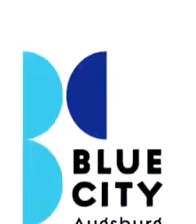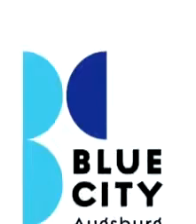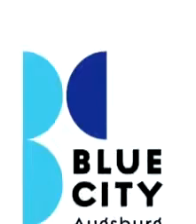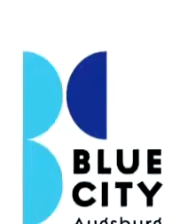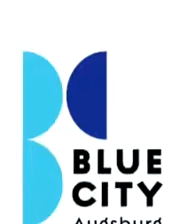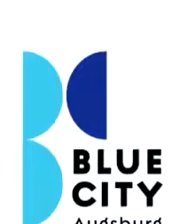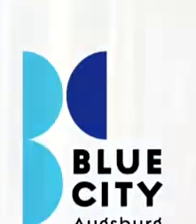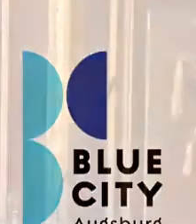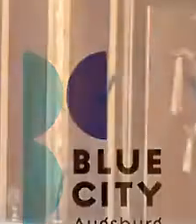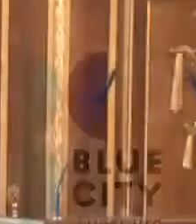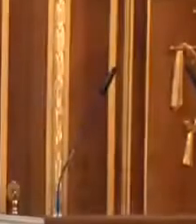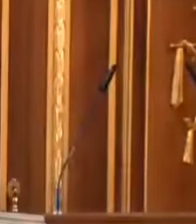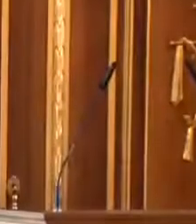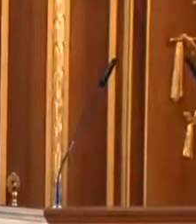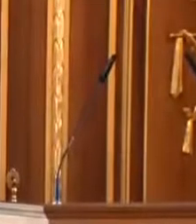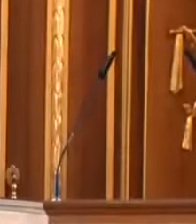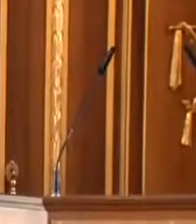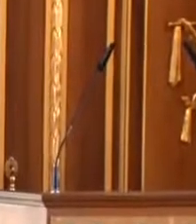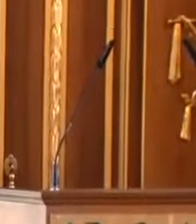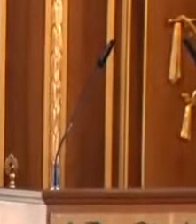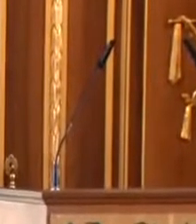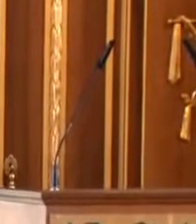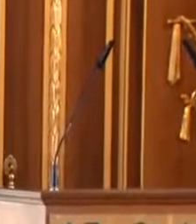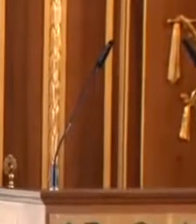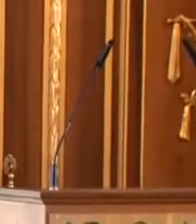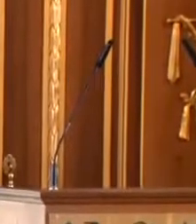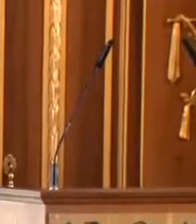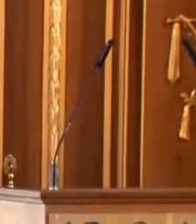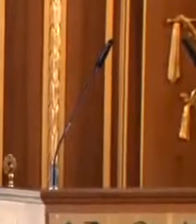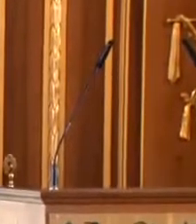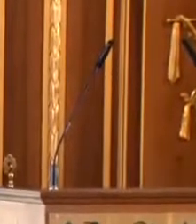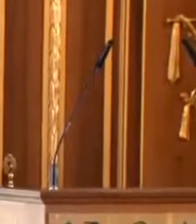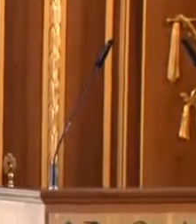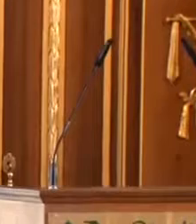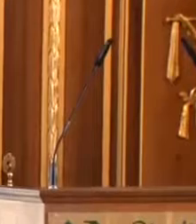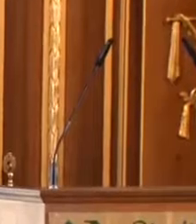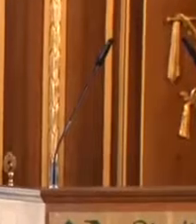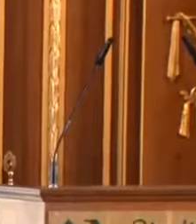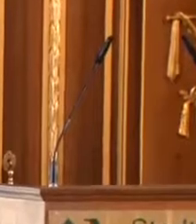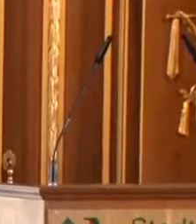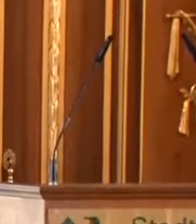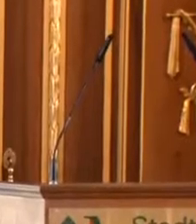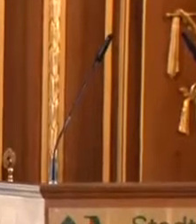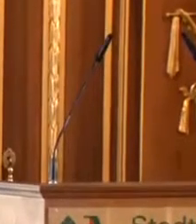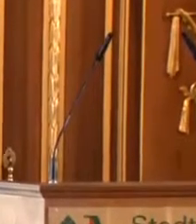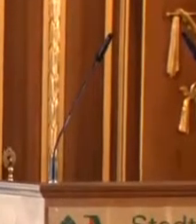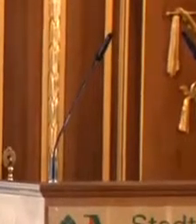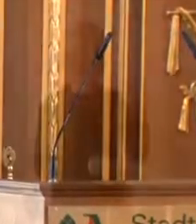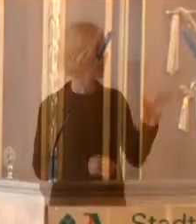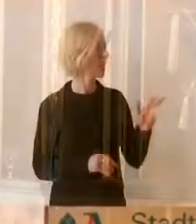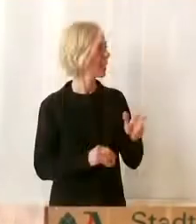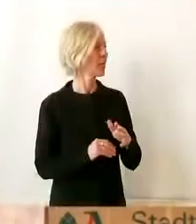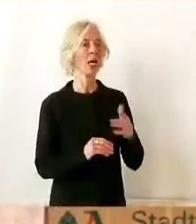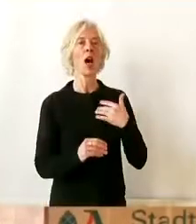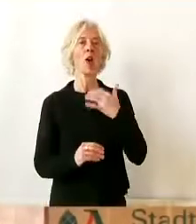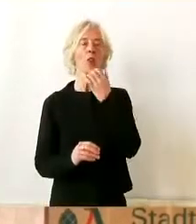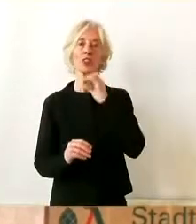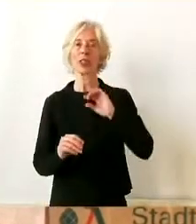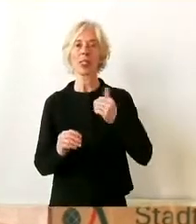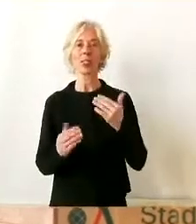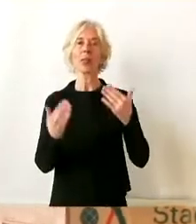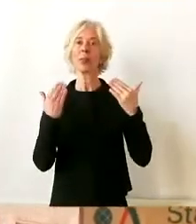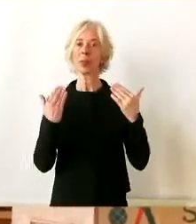Sehr geehrte Damen und Herren, ich darf Sie ganz kurz, die offizielle Begrüßung erfolgt natürlich durch Frau Oberbürgermeisterin, hier begrüßen